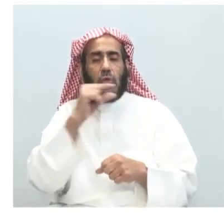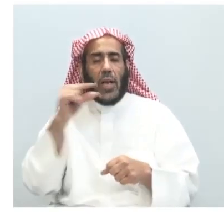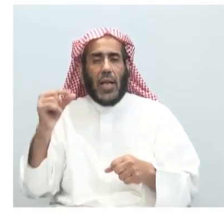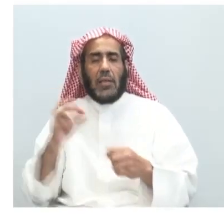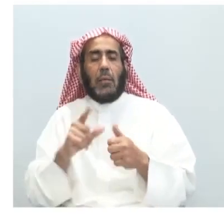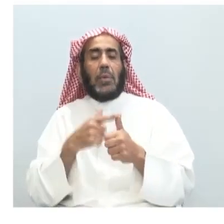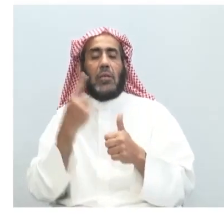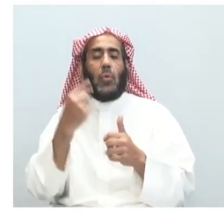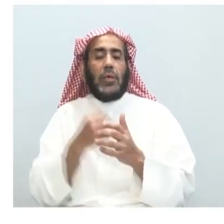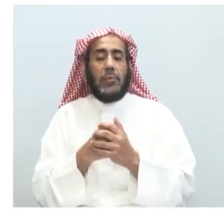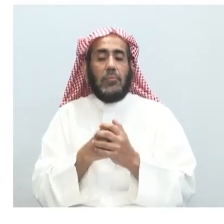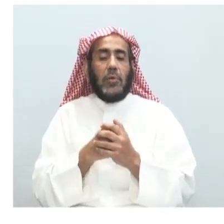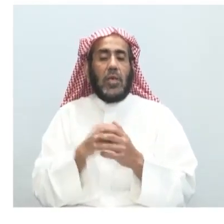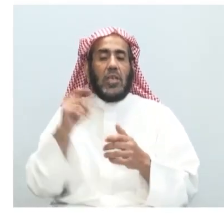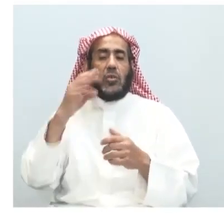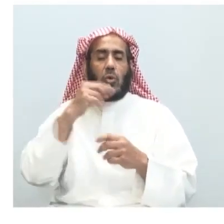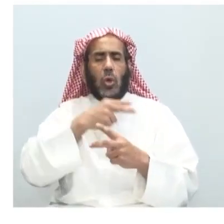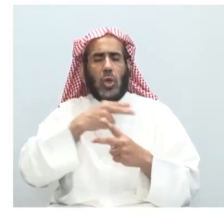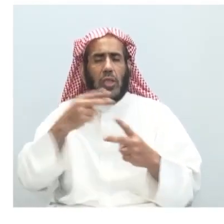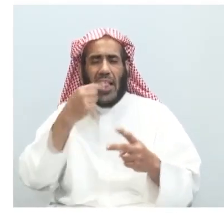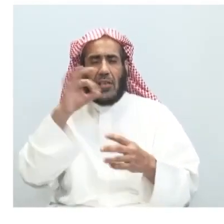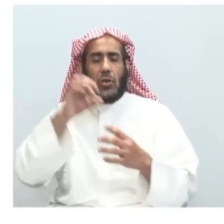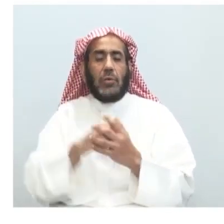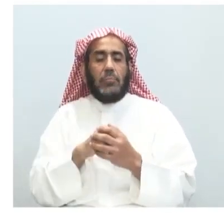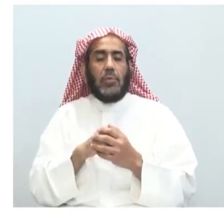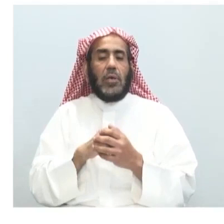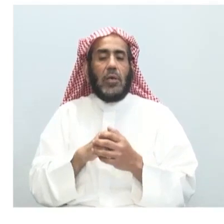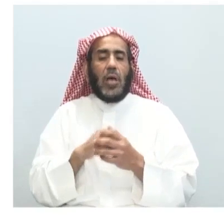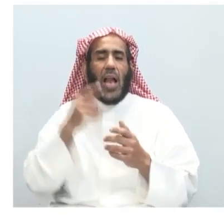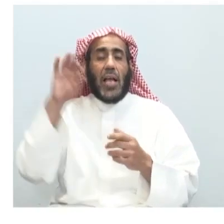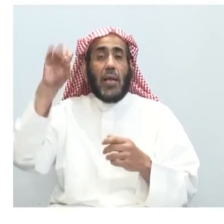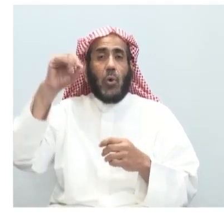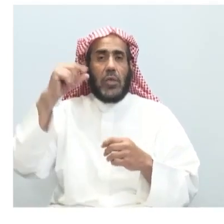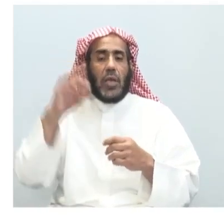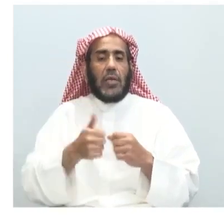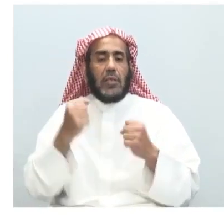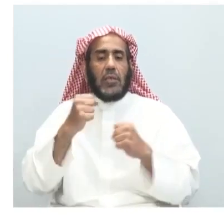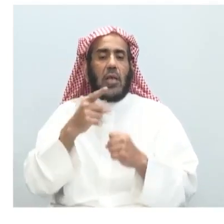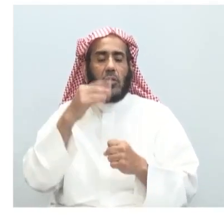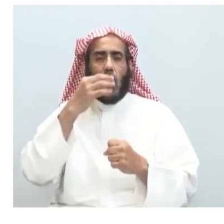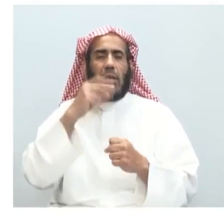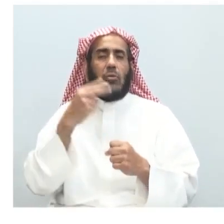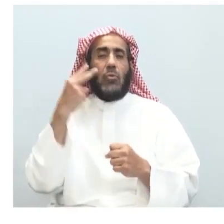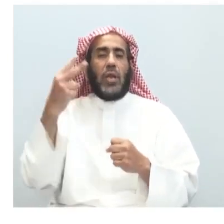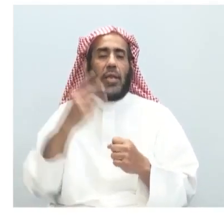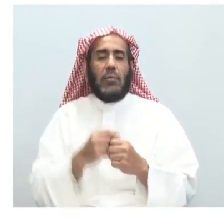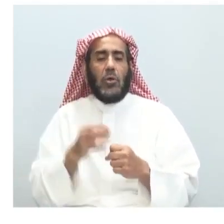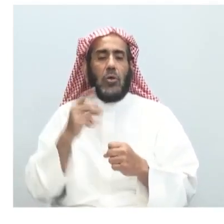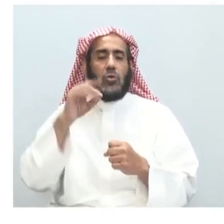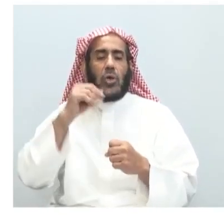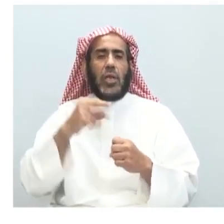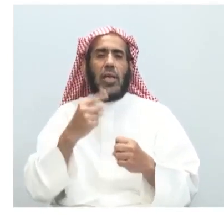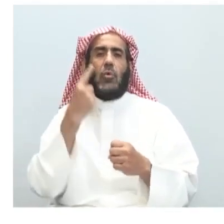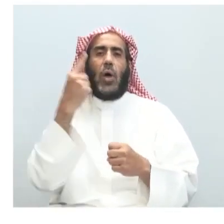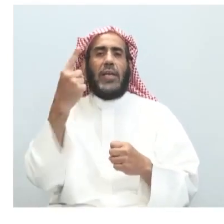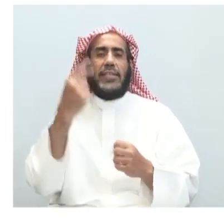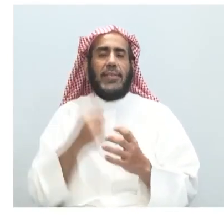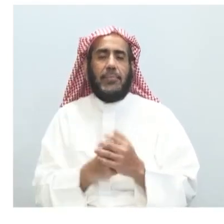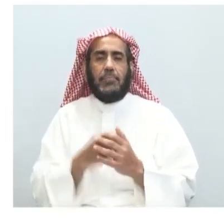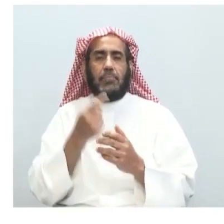مره واحده السكريات عديده التسكر الكربوهيدرات السكريات الثنائيه السكريات